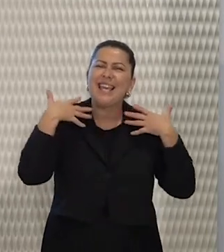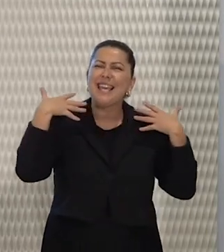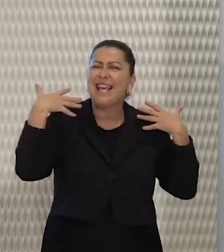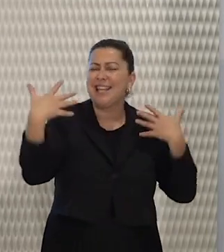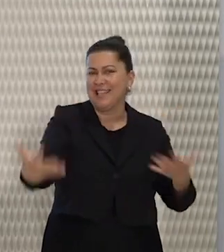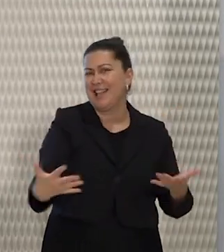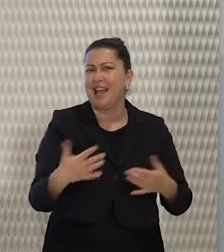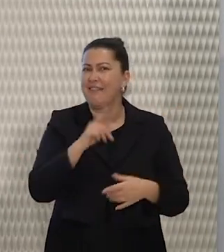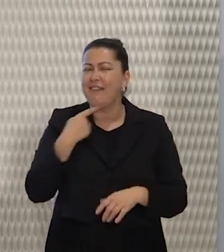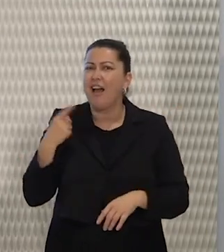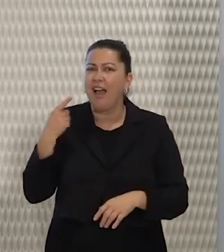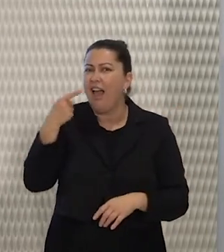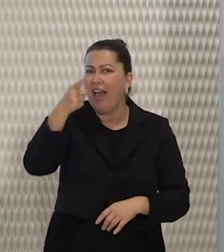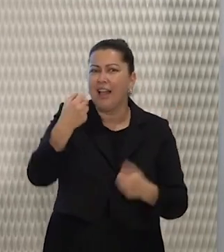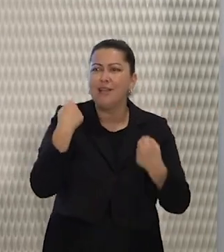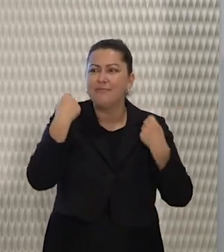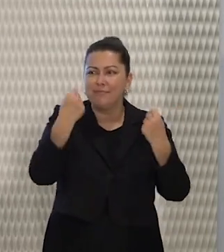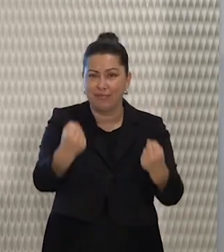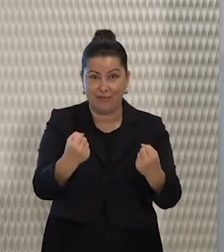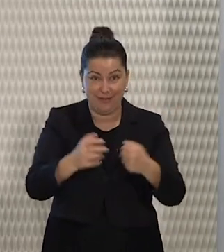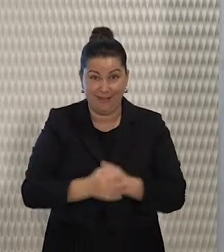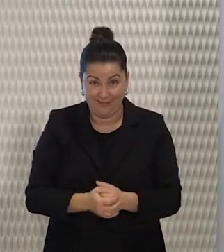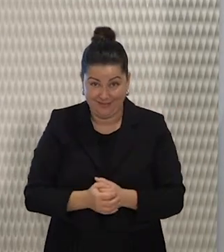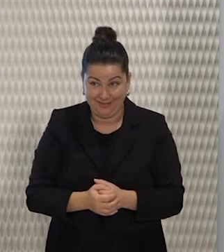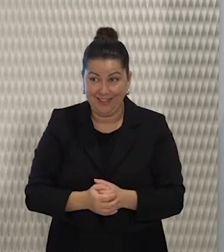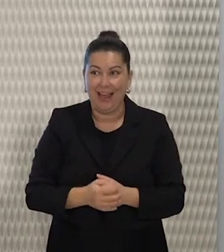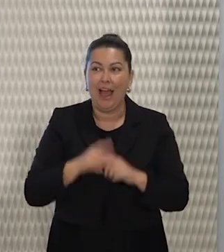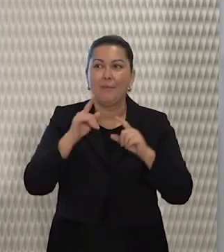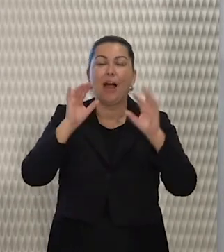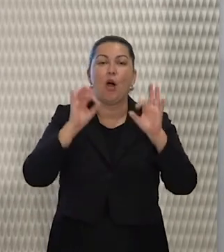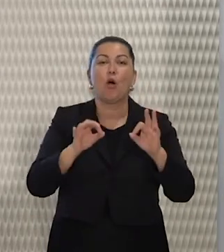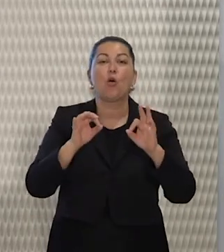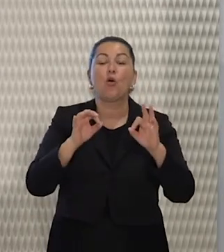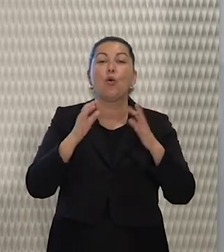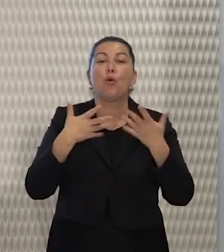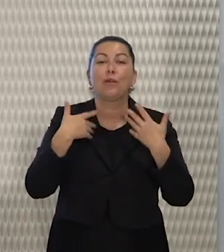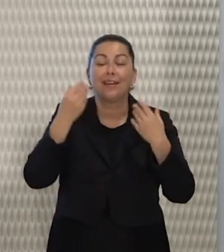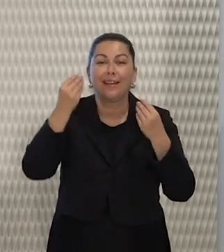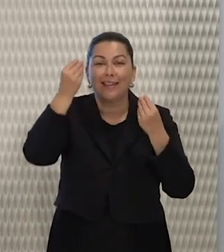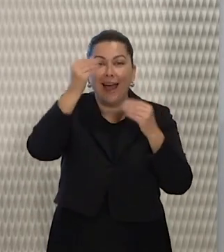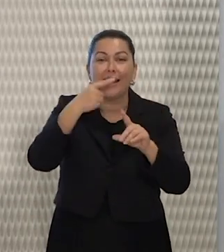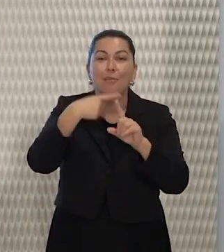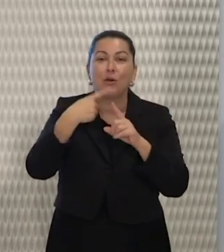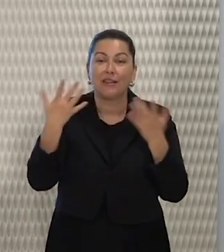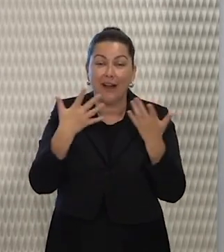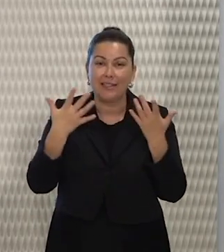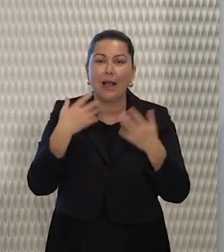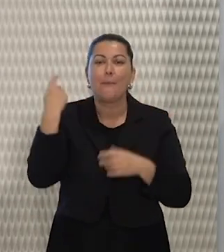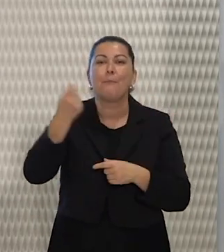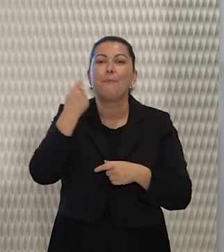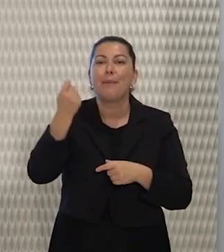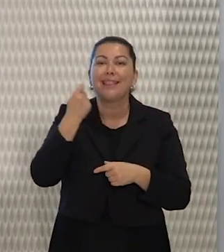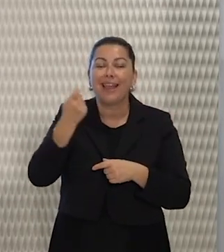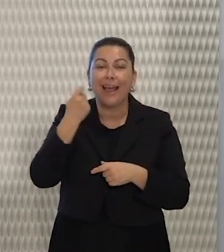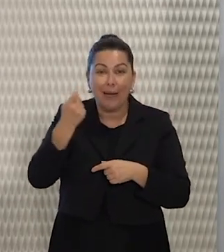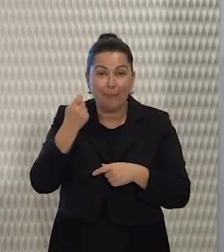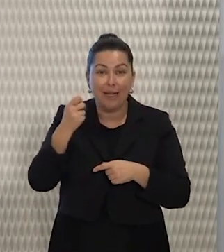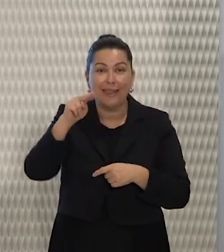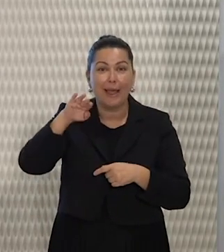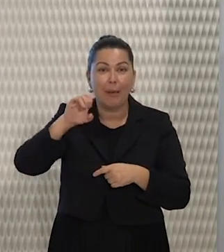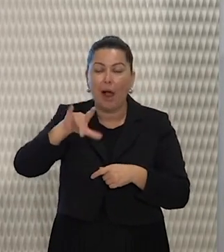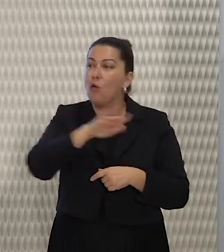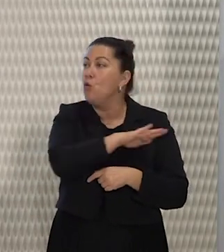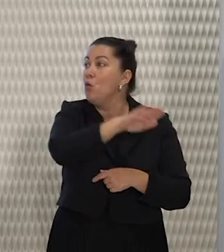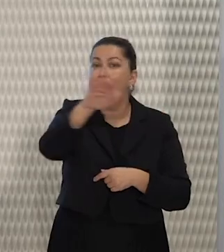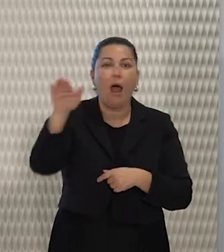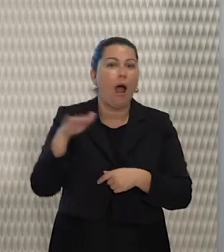Ja, und die gute Nachricht ist, das Betriebsservice ist in allen Regionen vertreten. Ja, und wenn Sie heute schon die